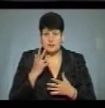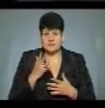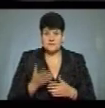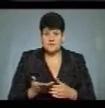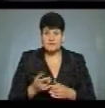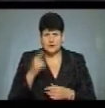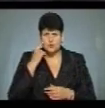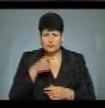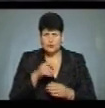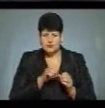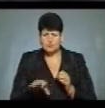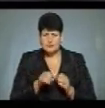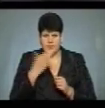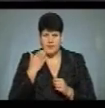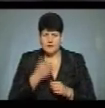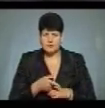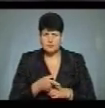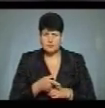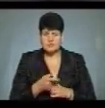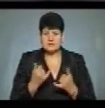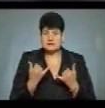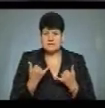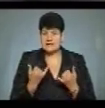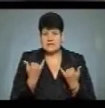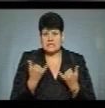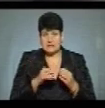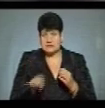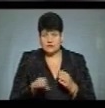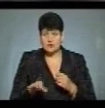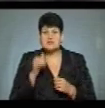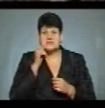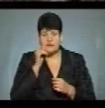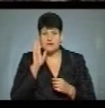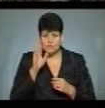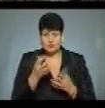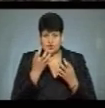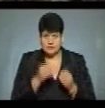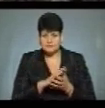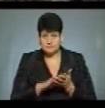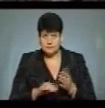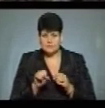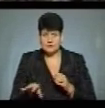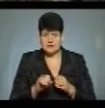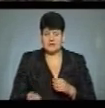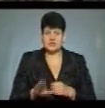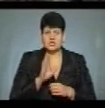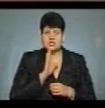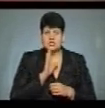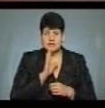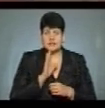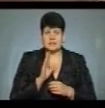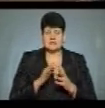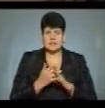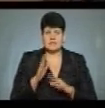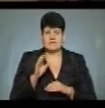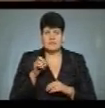думаєте, що його зараз спустять такого? Його за неї не спустять, його ще завтра будуть спускати. Жителька Вівсі Оксана Дубова